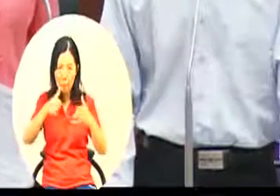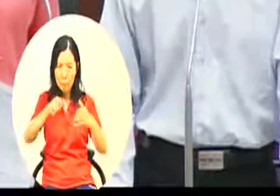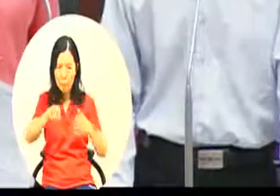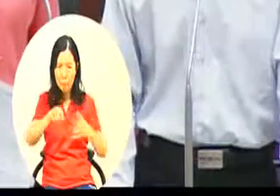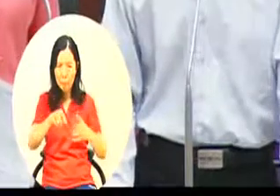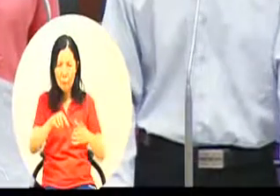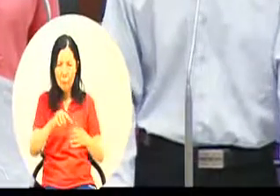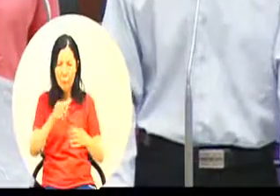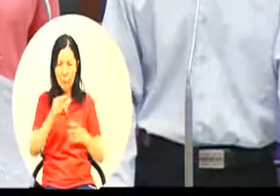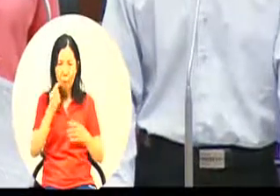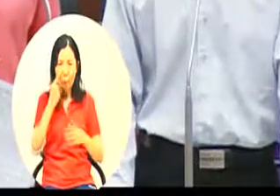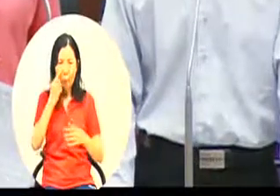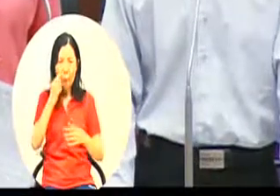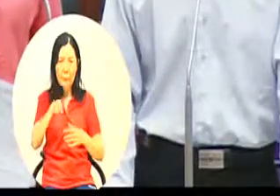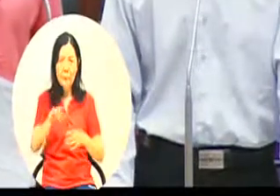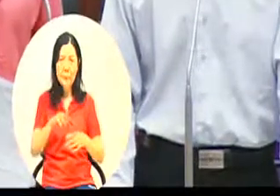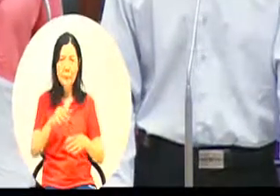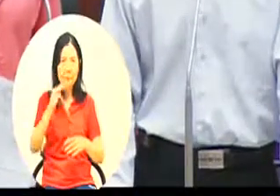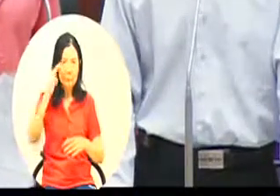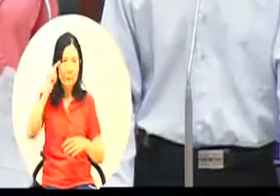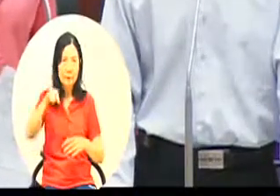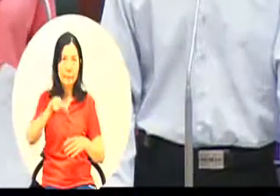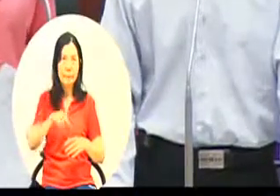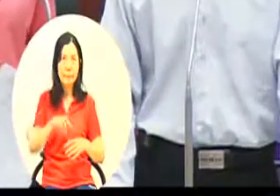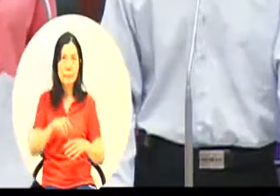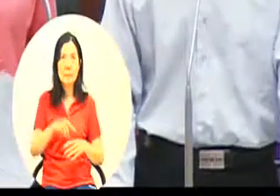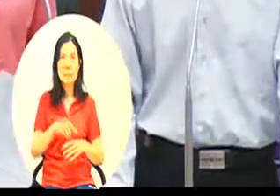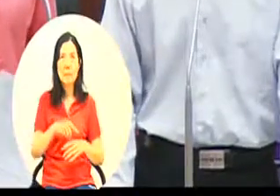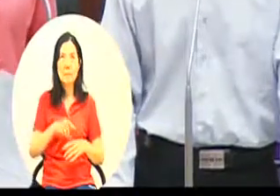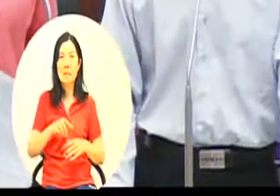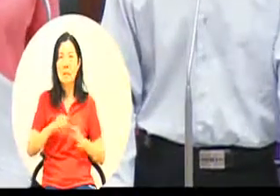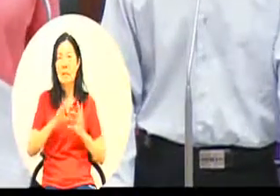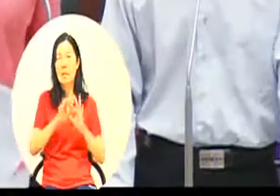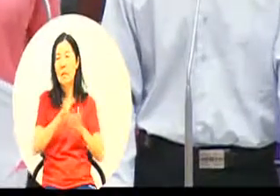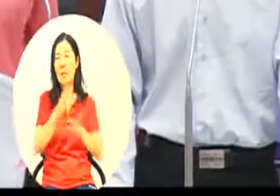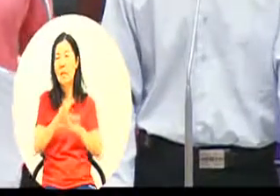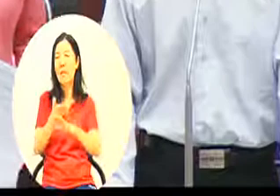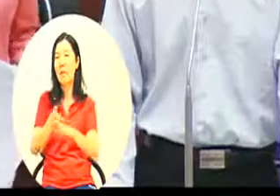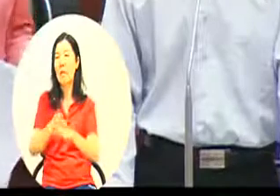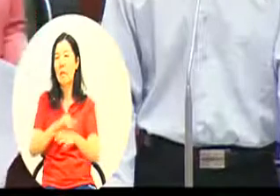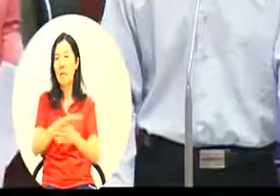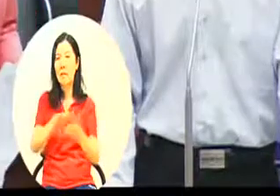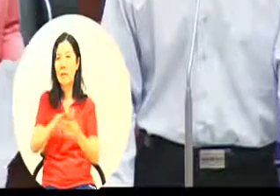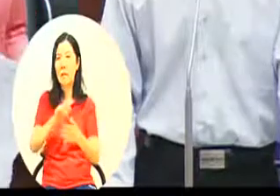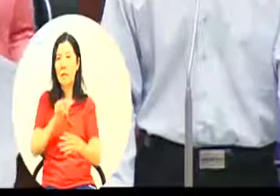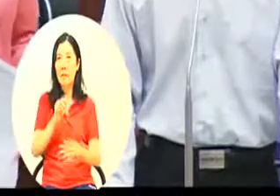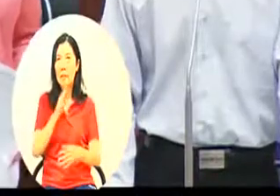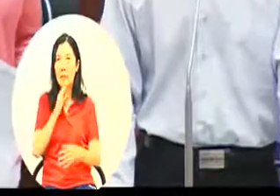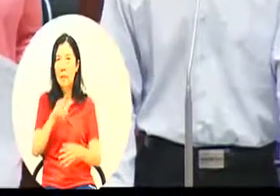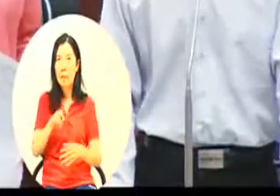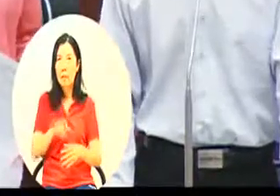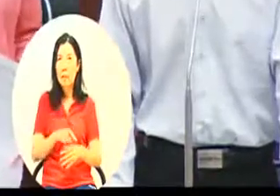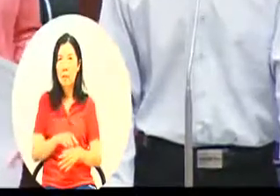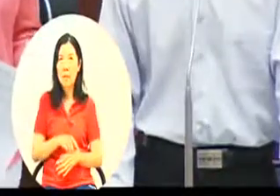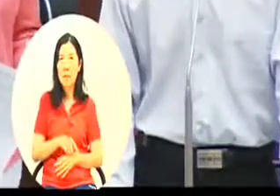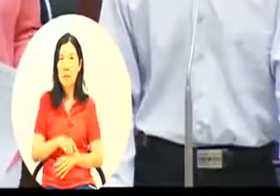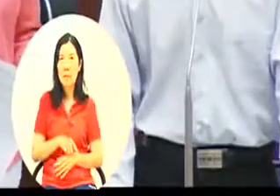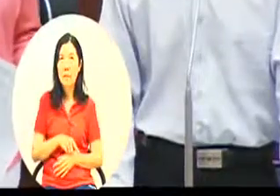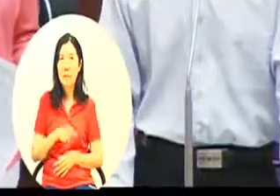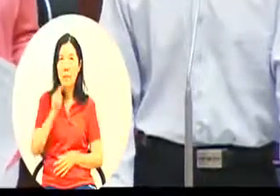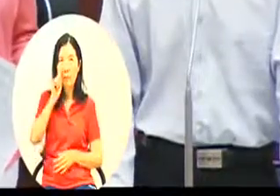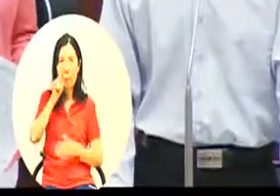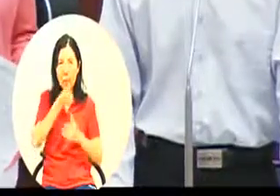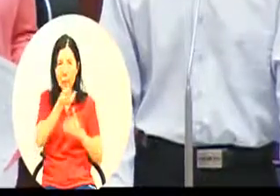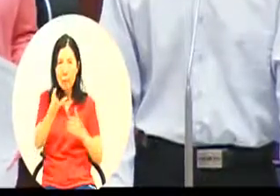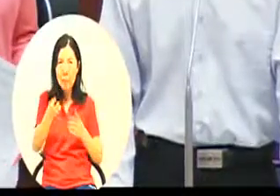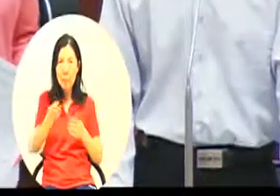显，所以我们还是认为任由他这样继续放下去吗？你说的，你说的没污染，